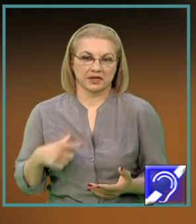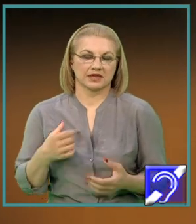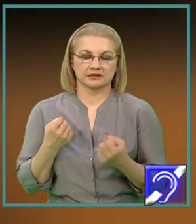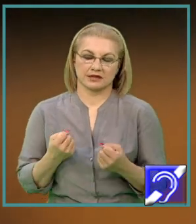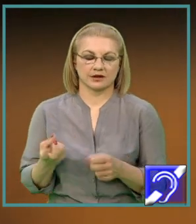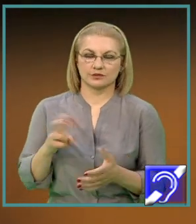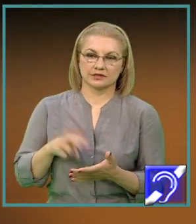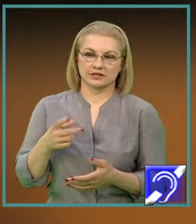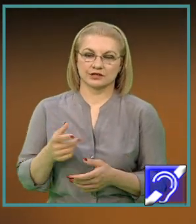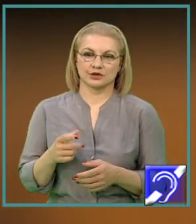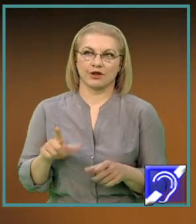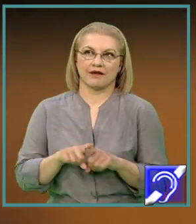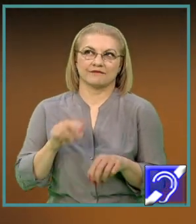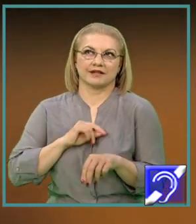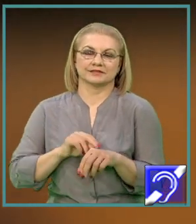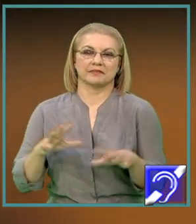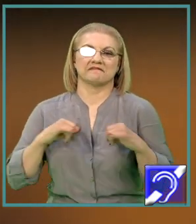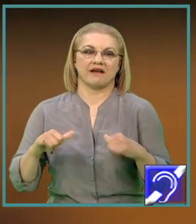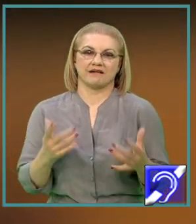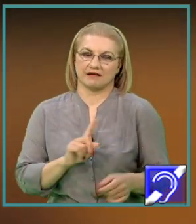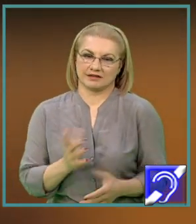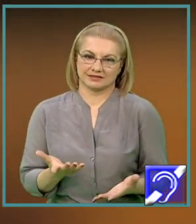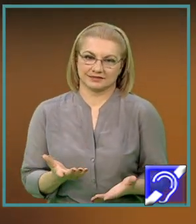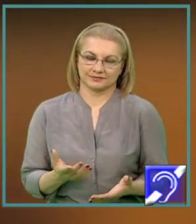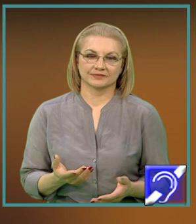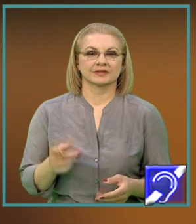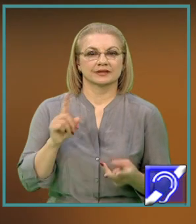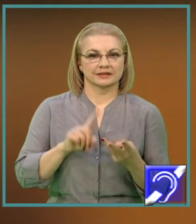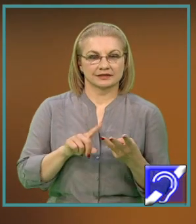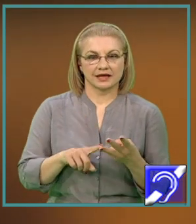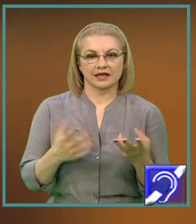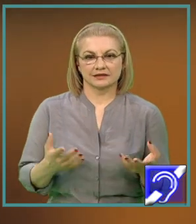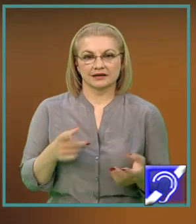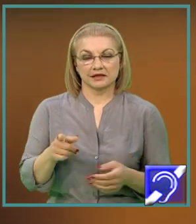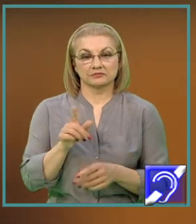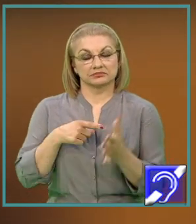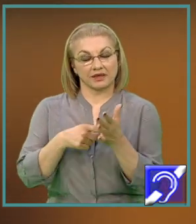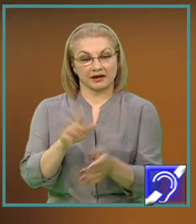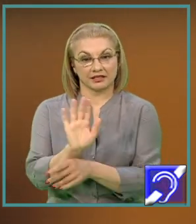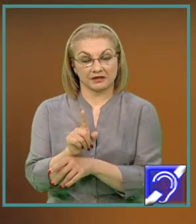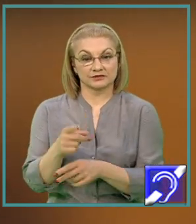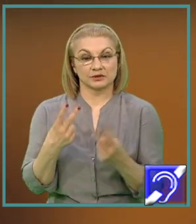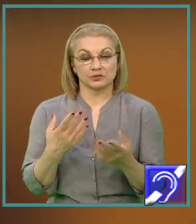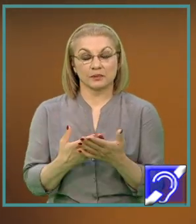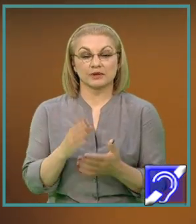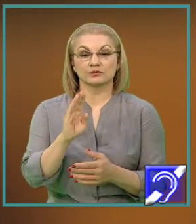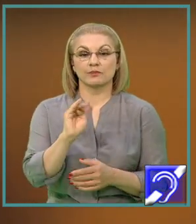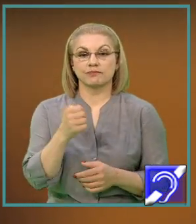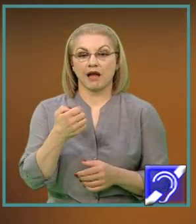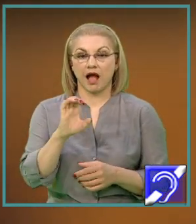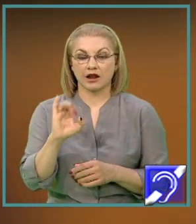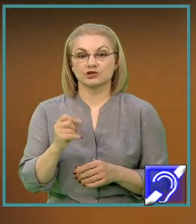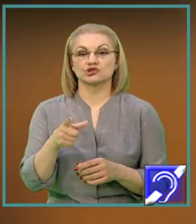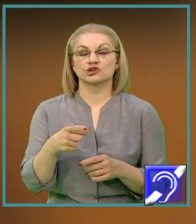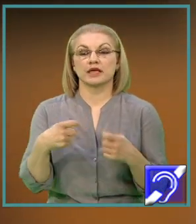vacanță. Mai e ceva. Obiectele la care sunt lecțiile de la televizor sunt cele care vor conta pentru bacalaureat și pentru